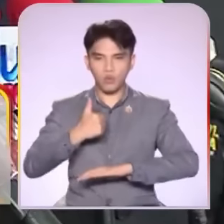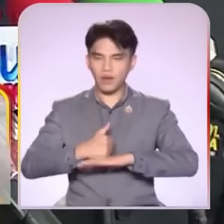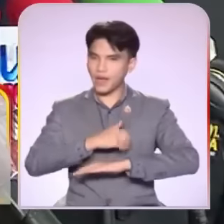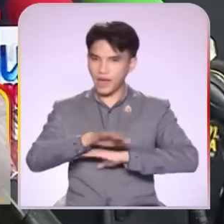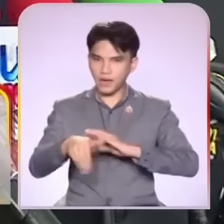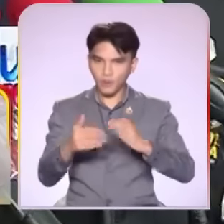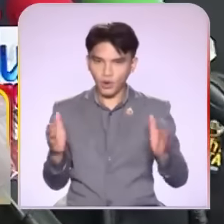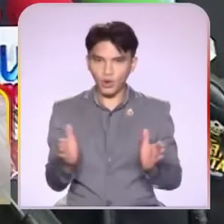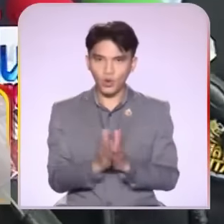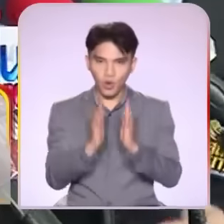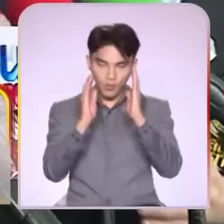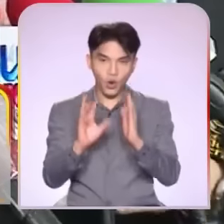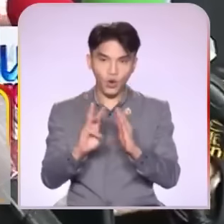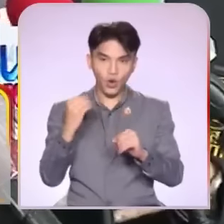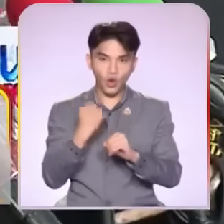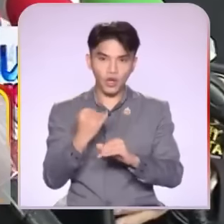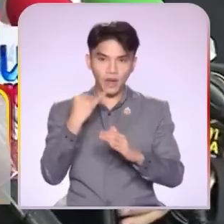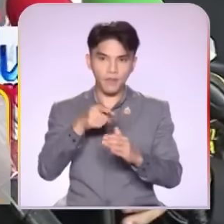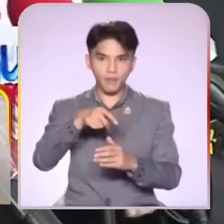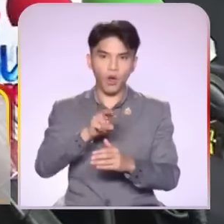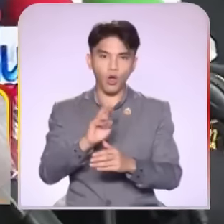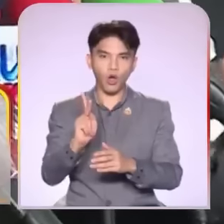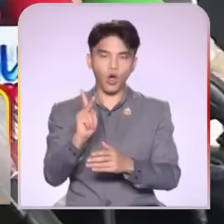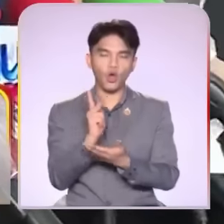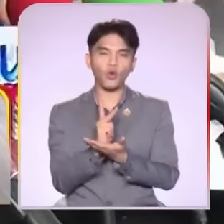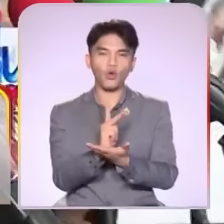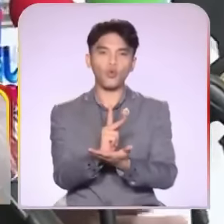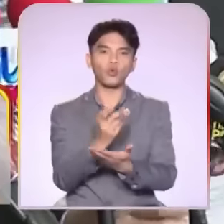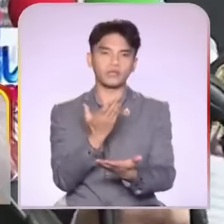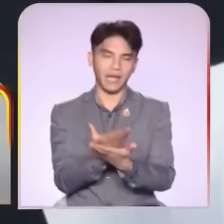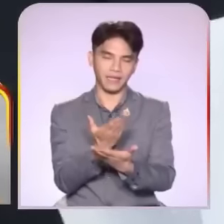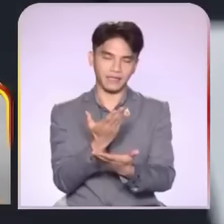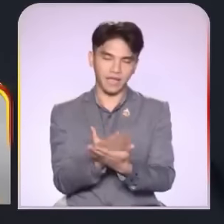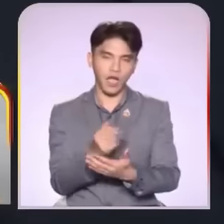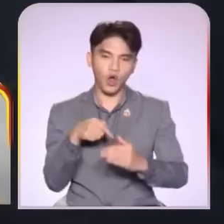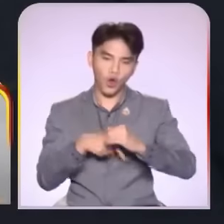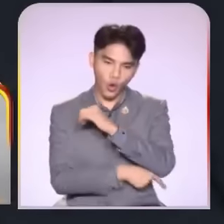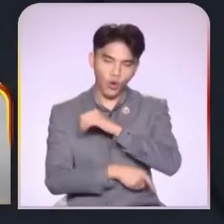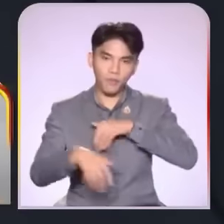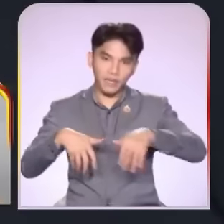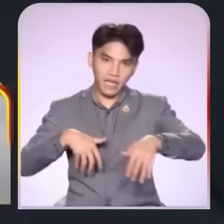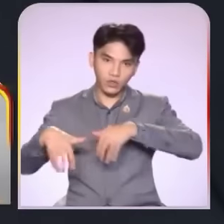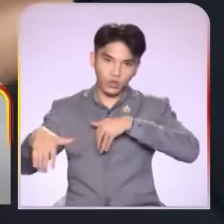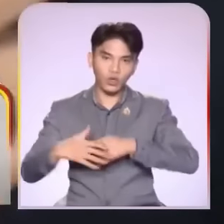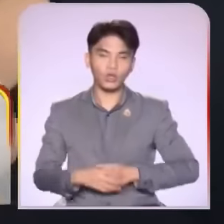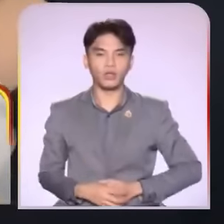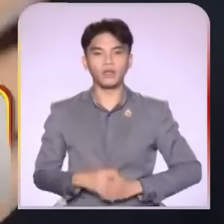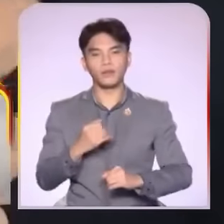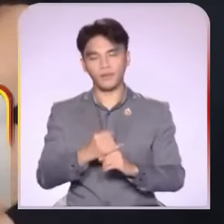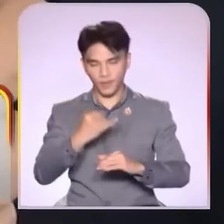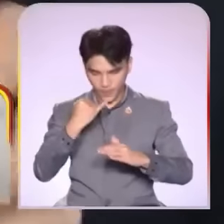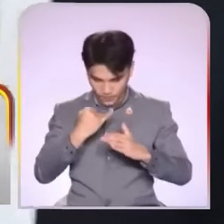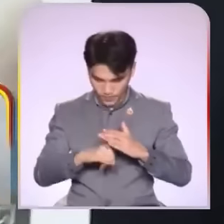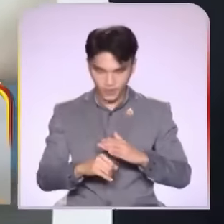มทั้งหมด6คนในความผิดฐานพรก.การกู้ยืมเงินที่เป็นการฉ้อโกงประชาชนและเข้าข่ายความผิ